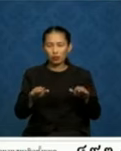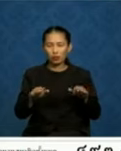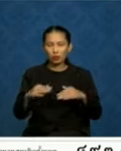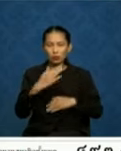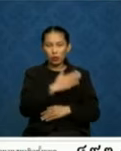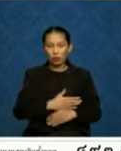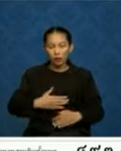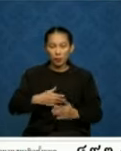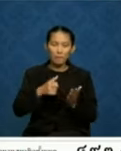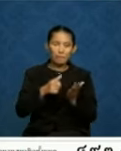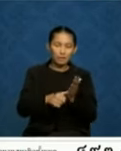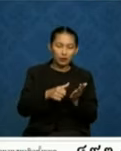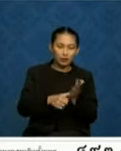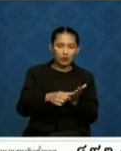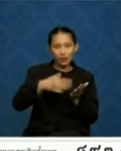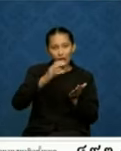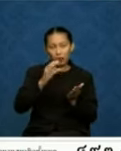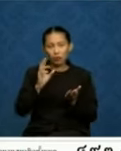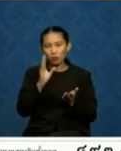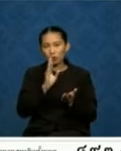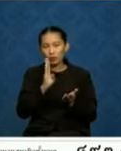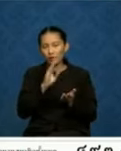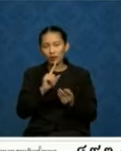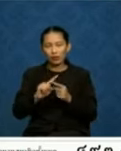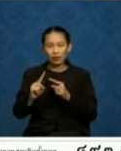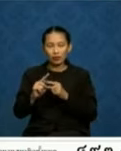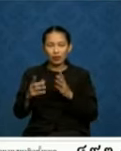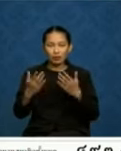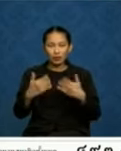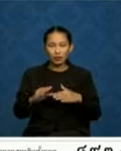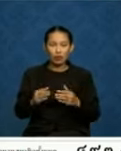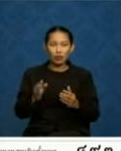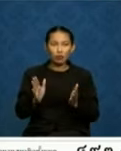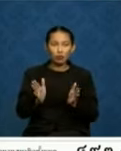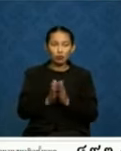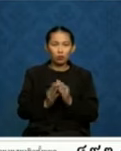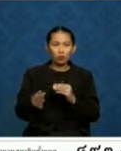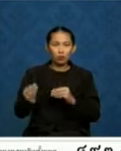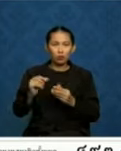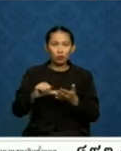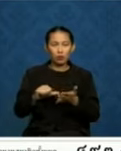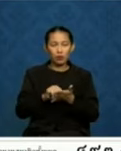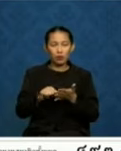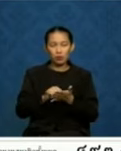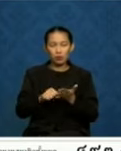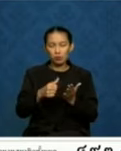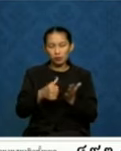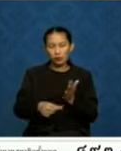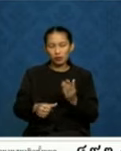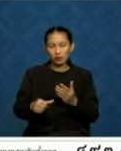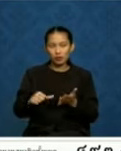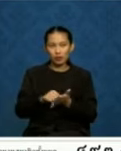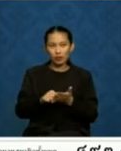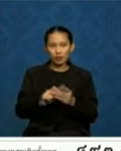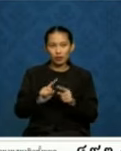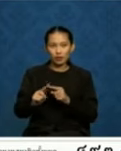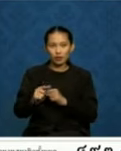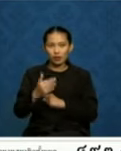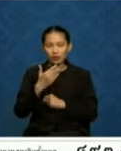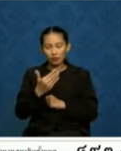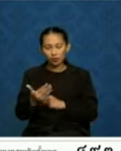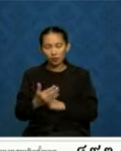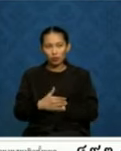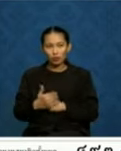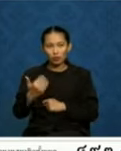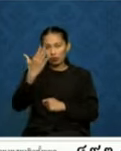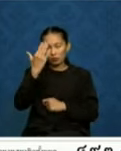ามิตยาสูบใหม่รวมถึงการปรับขึ้นภาษีอย่างต่อเนื่องซึ่งมาตรการดังกล่าวส่งผล